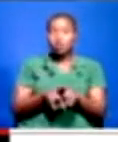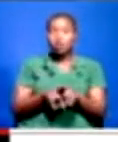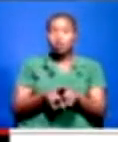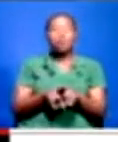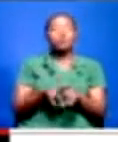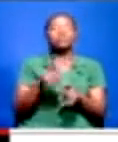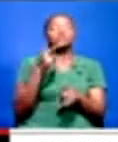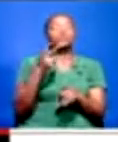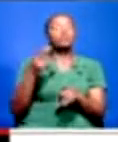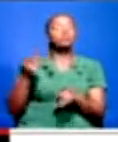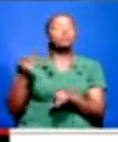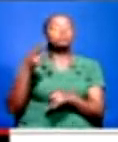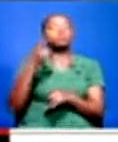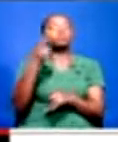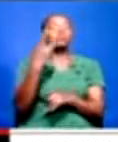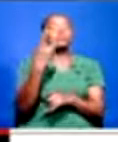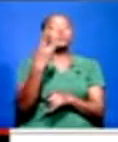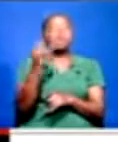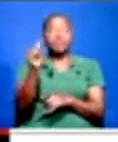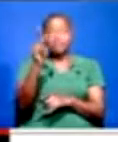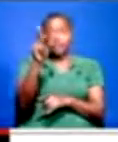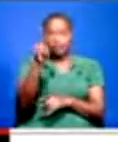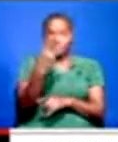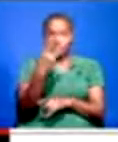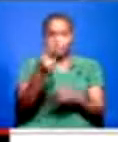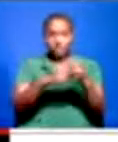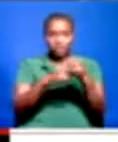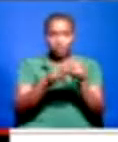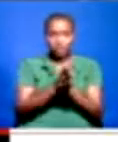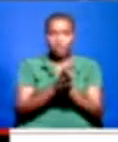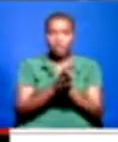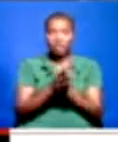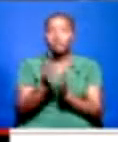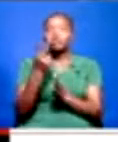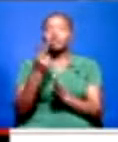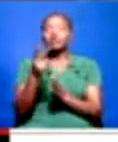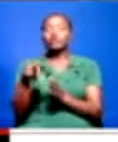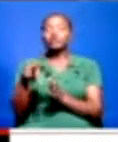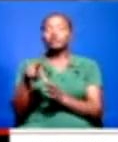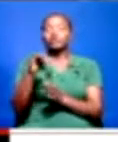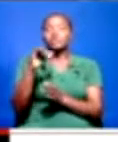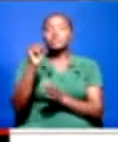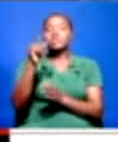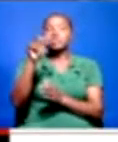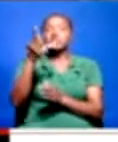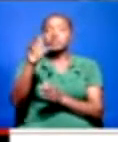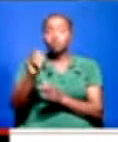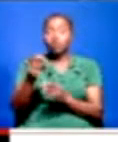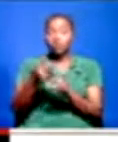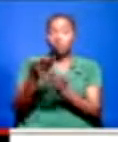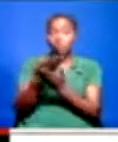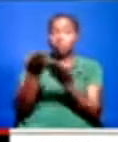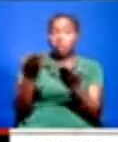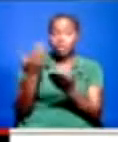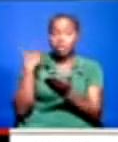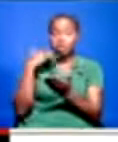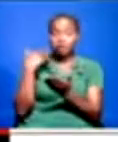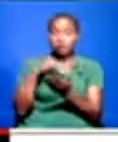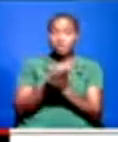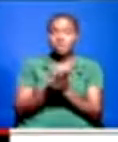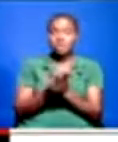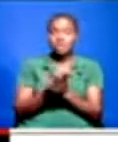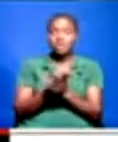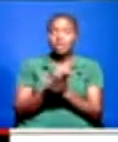aina ya AK-47 pamoja na bastola mbili kutoka kwa washukiwa hao. Pitisha kwamba hii bunduki ni